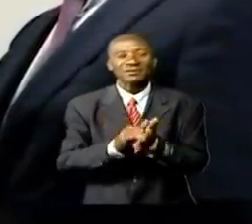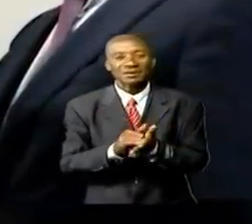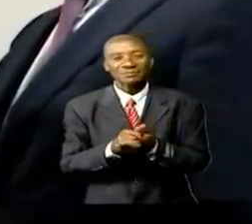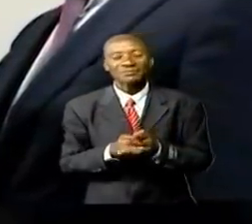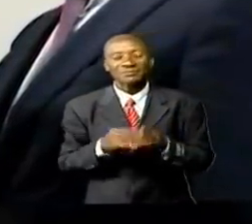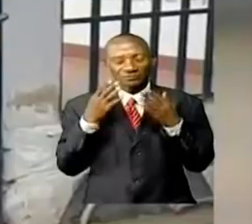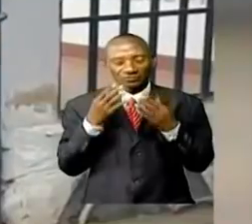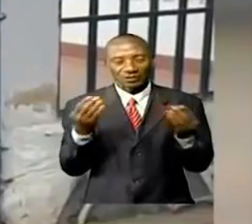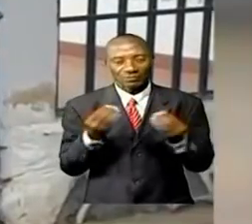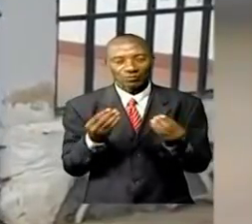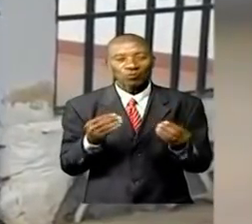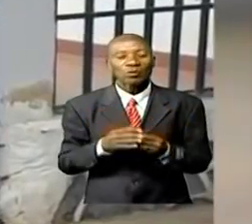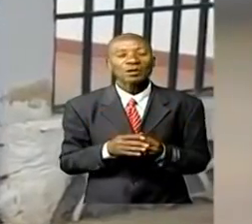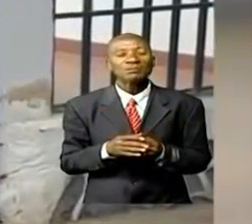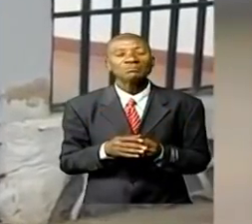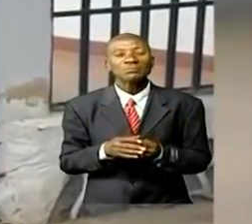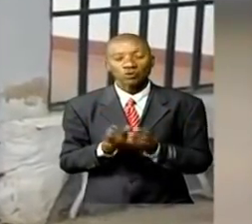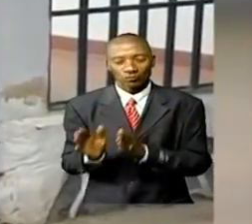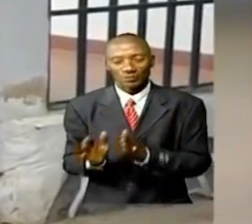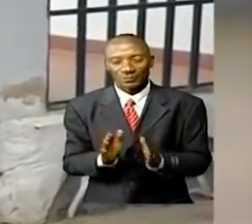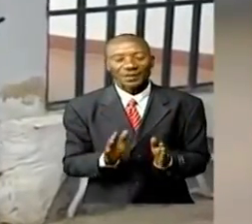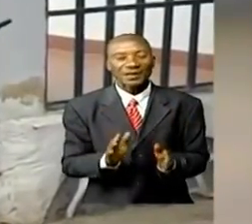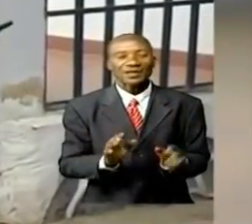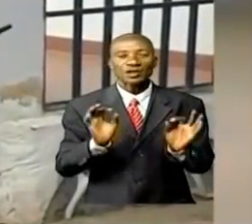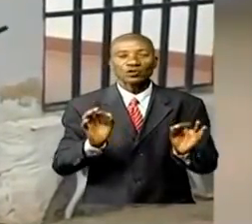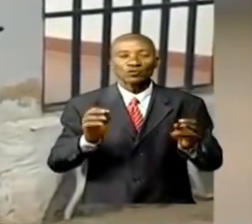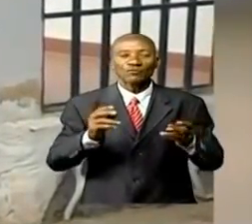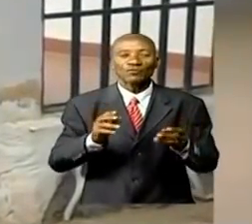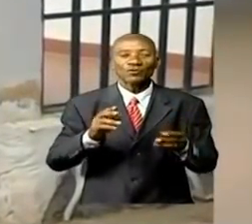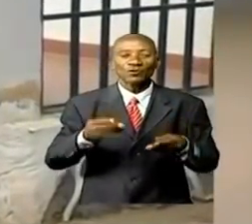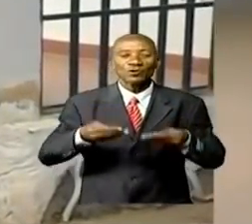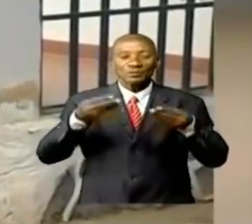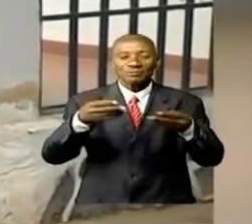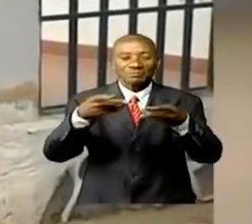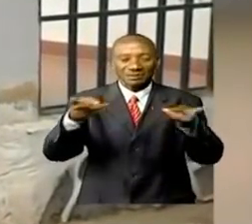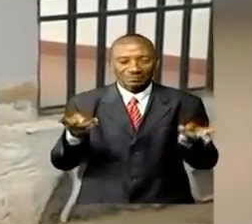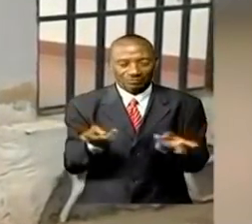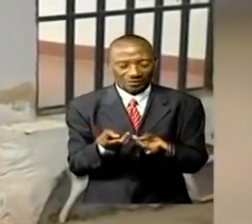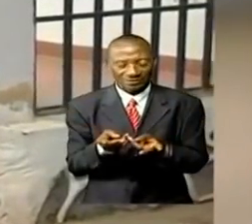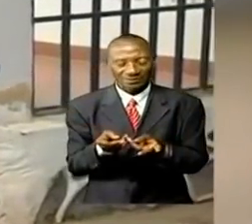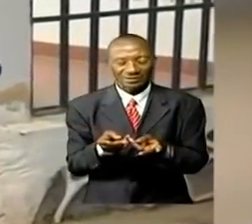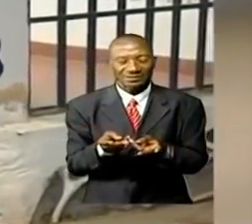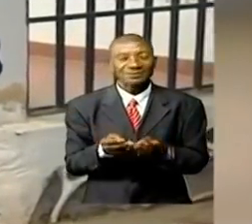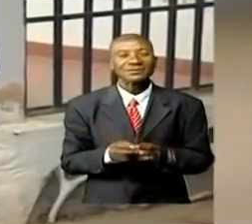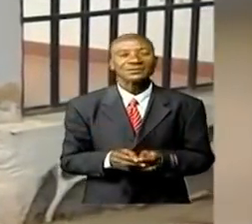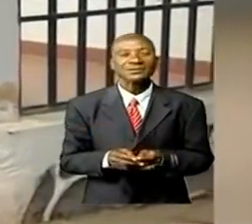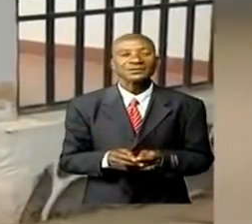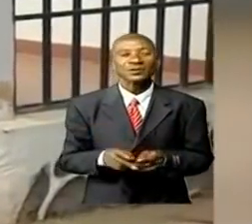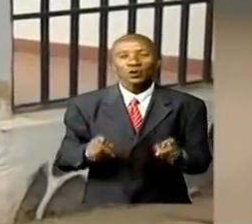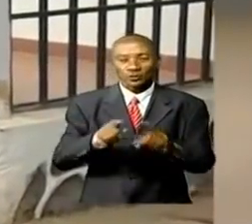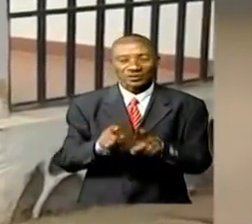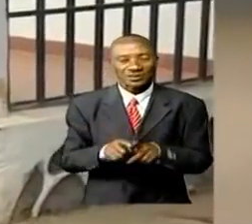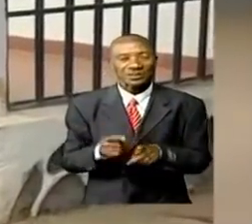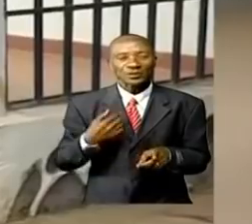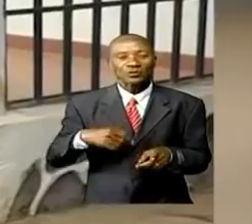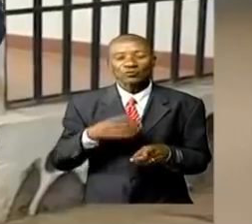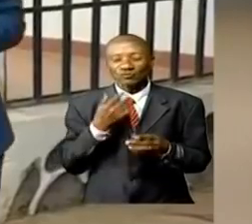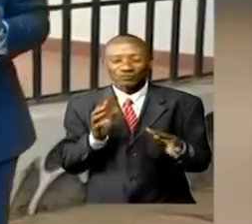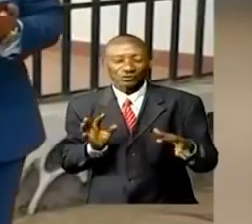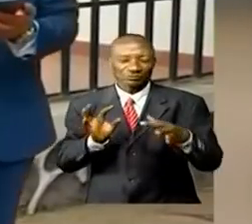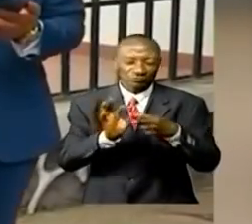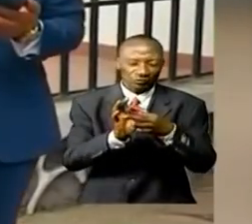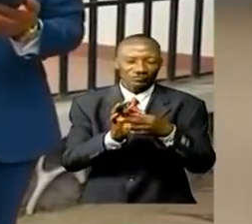en place. Resserrement des liens, rassurer, sceller un pacte de confiance, saisir les opportunités